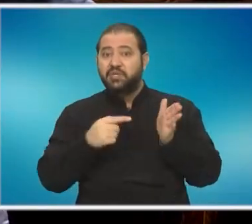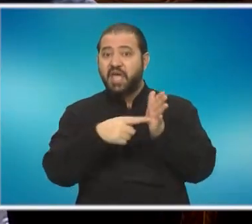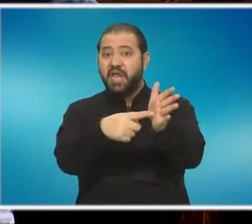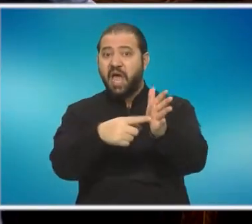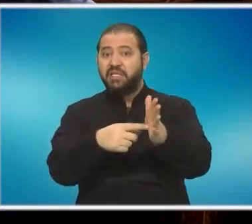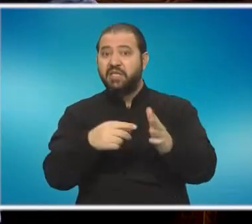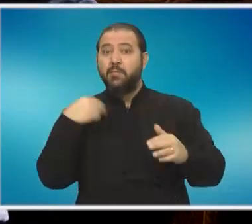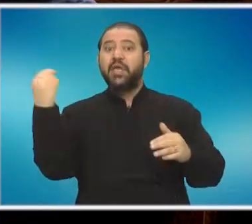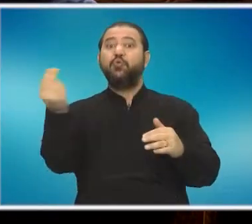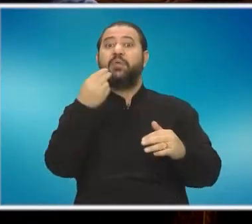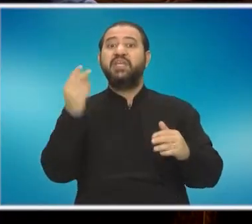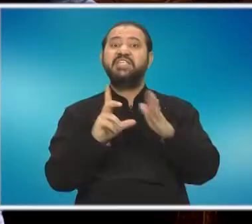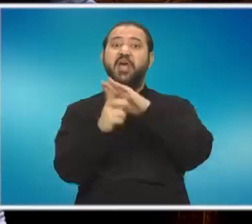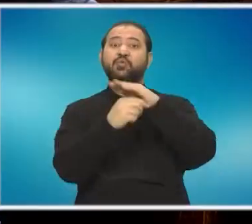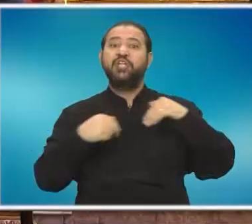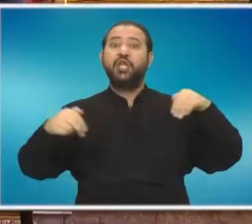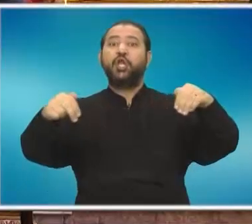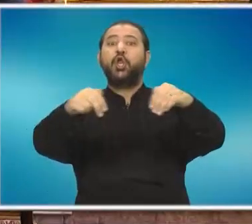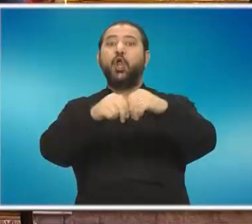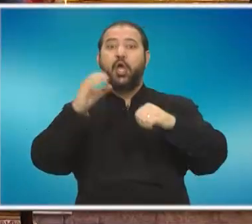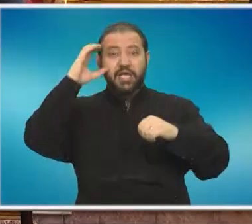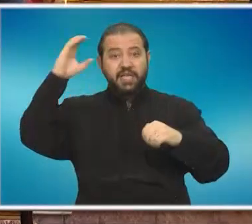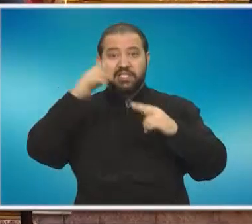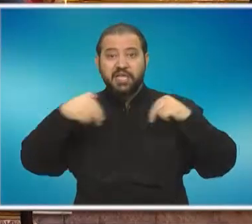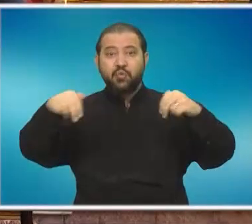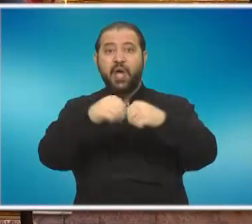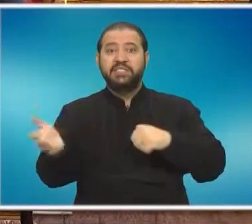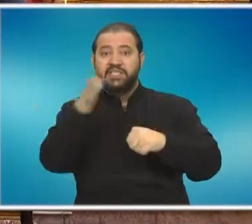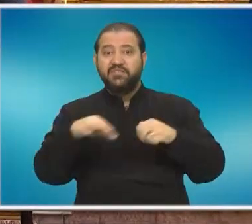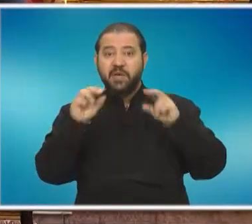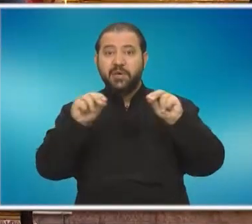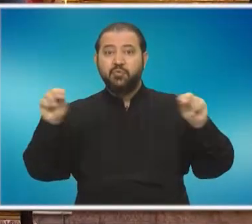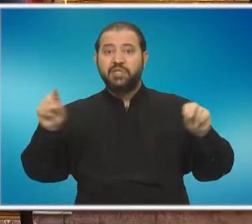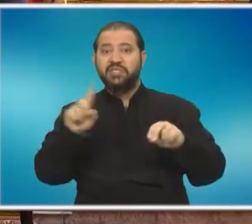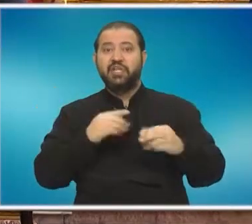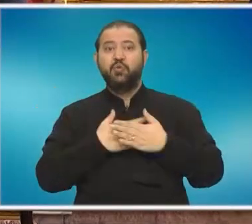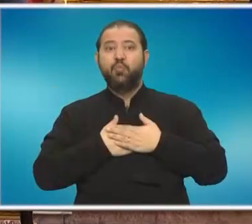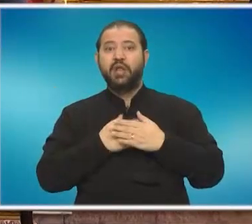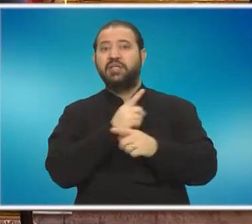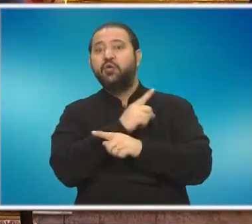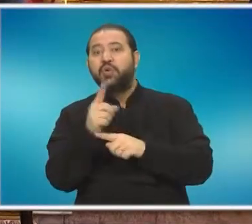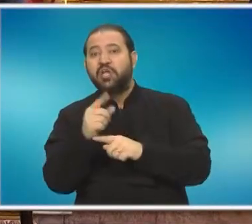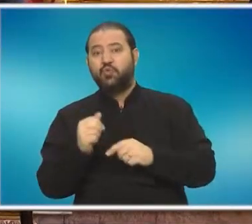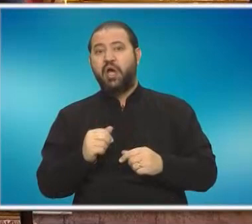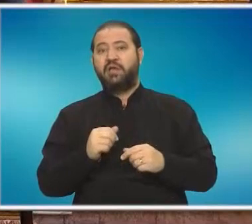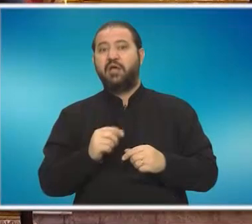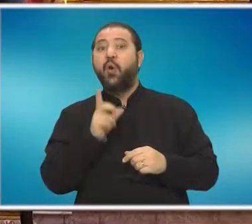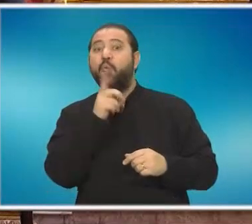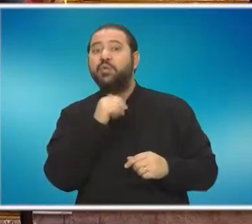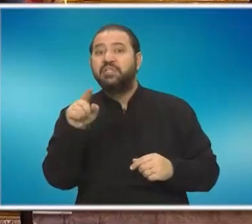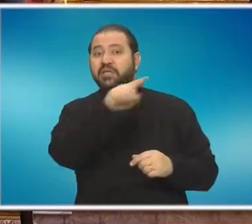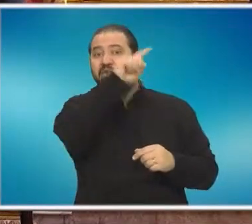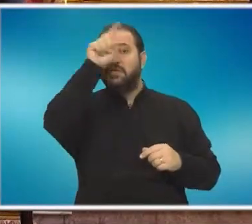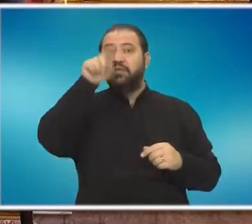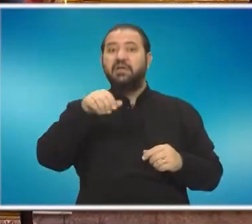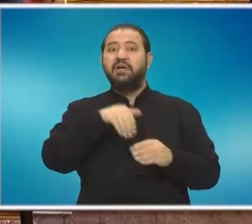mărturisire. Credința ta trebuie să fie mărturisită, trebuie să nu fie moartă, ci să fie lucrătoare. Lucrătoare